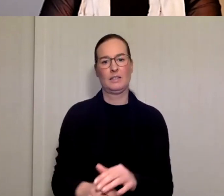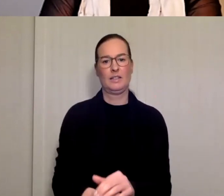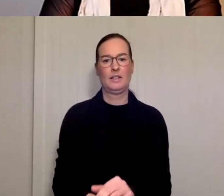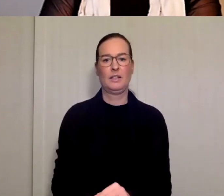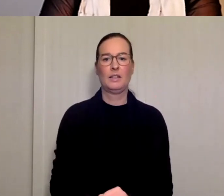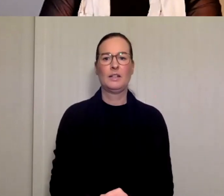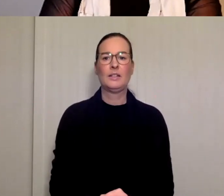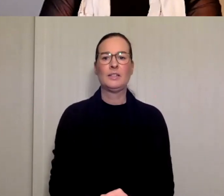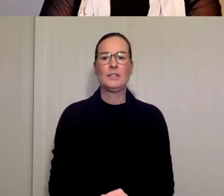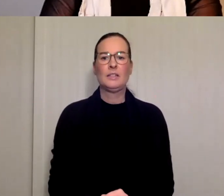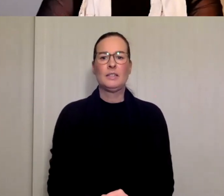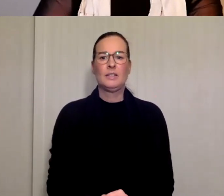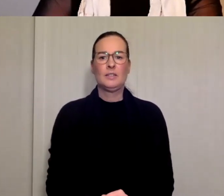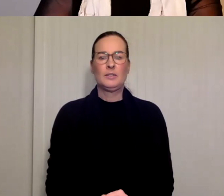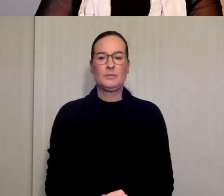Okay, in der